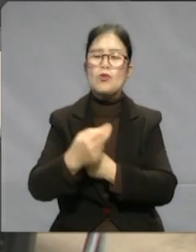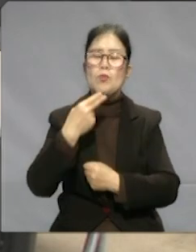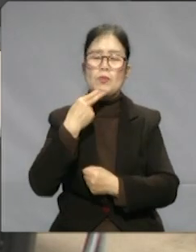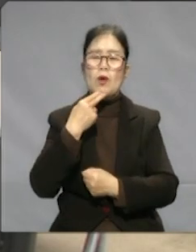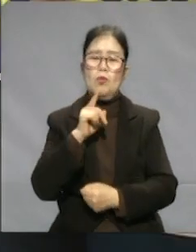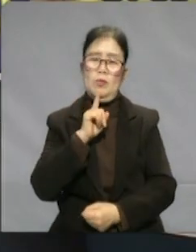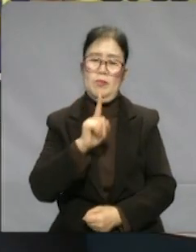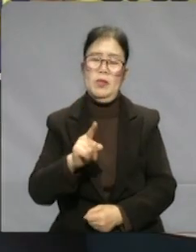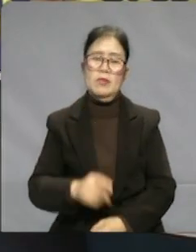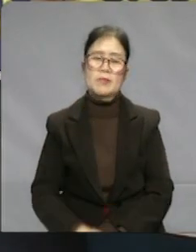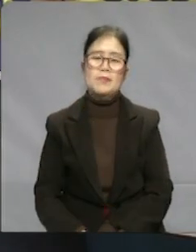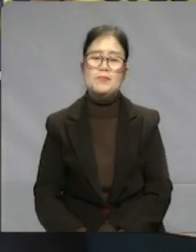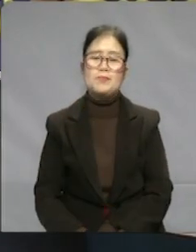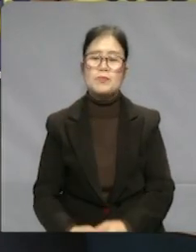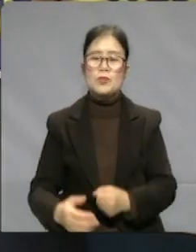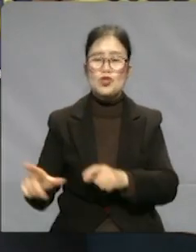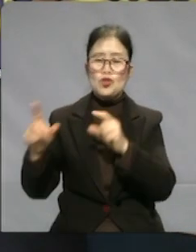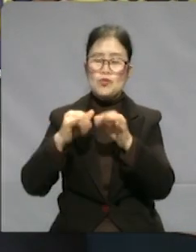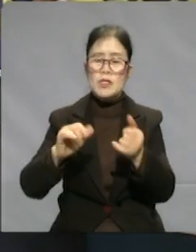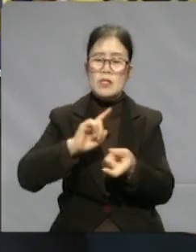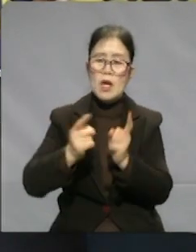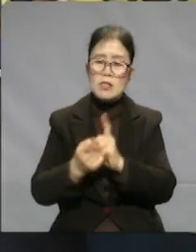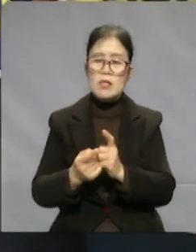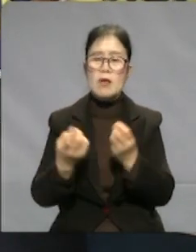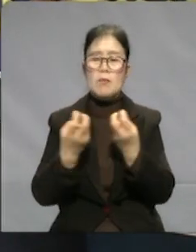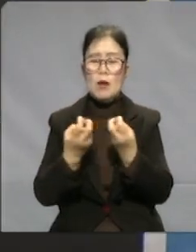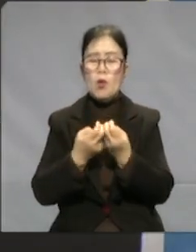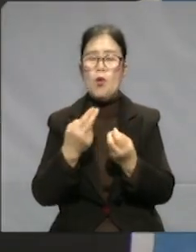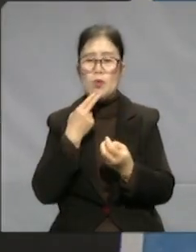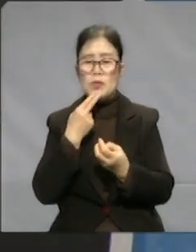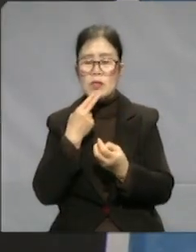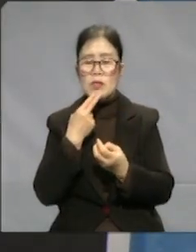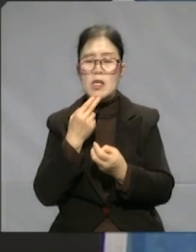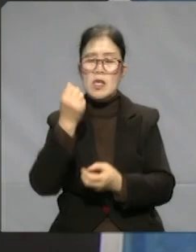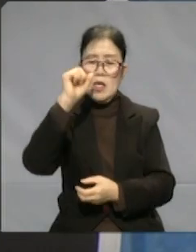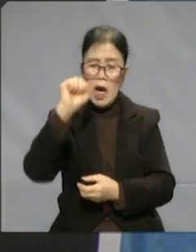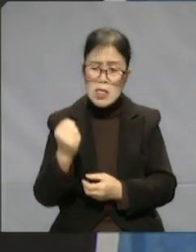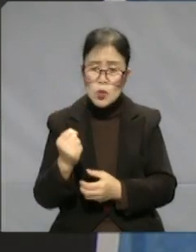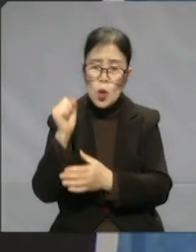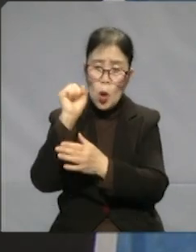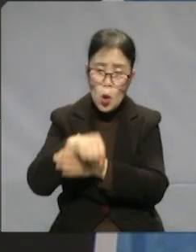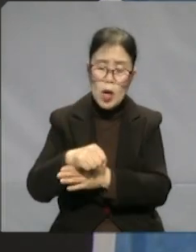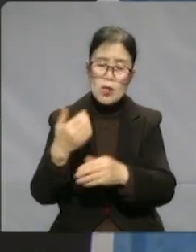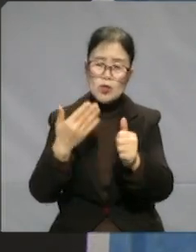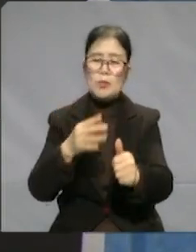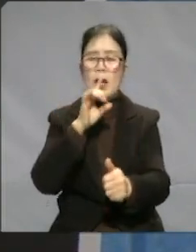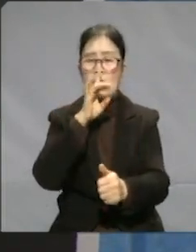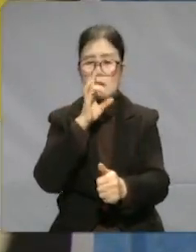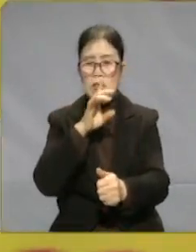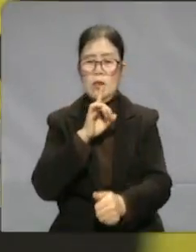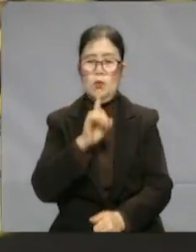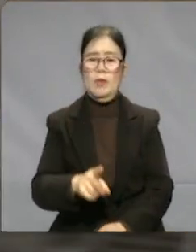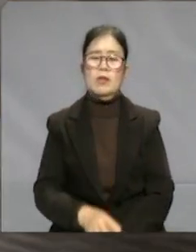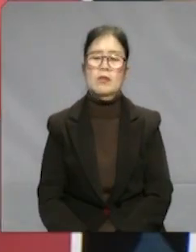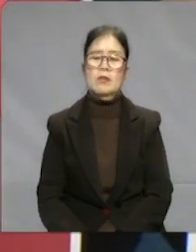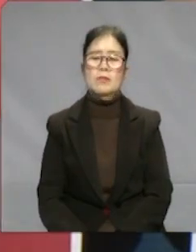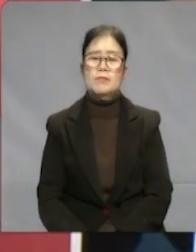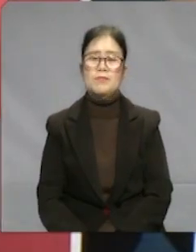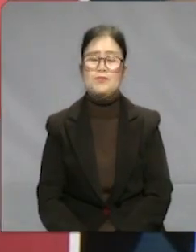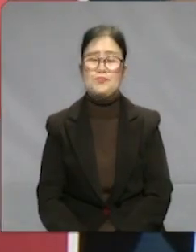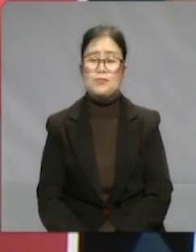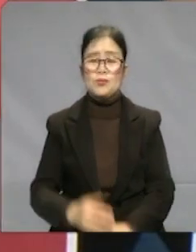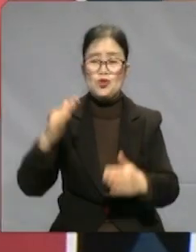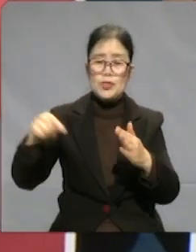비판했습니다. 그러면서 주민 상생 방안 없이 인스파이어 카지노의 허가를 내줘서는 안 된다고 강조했습니다.